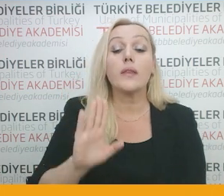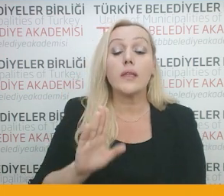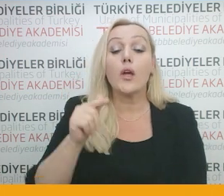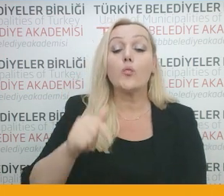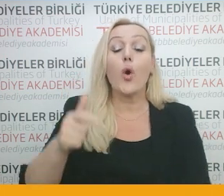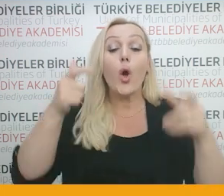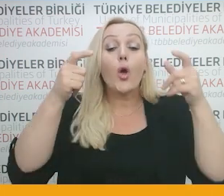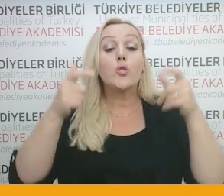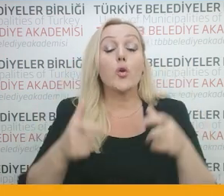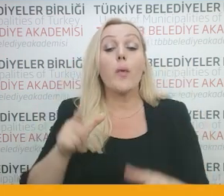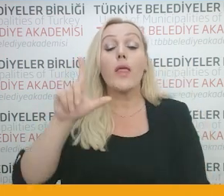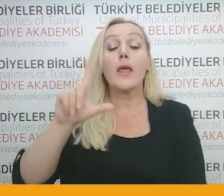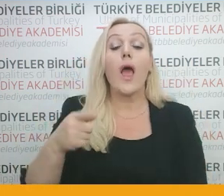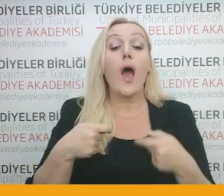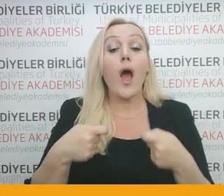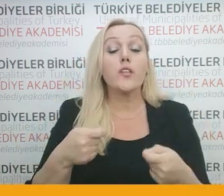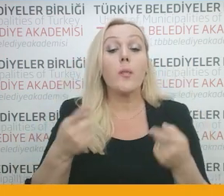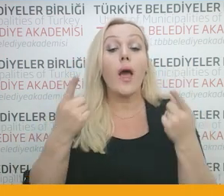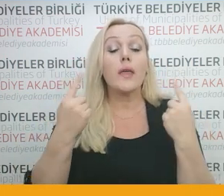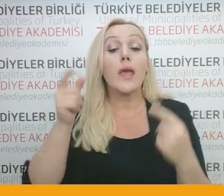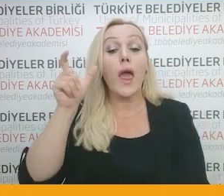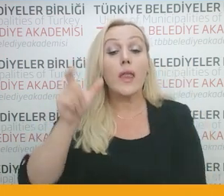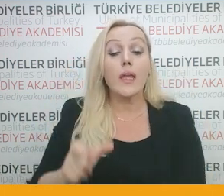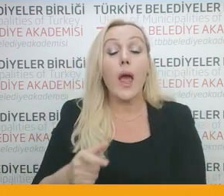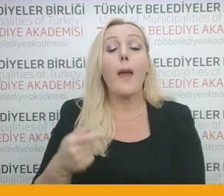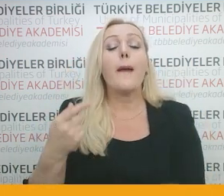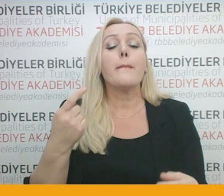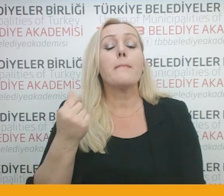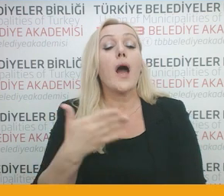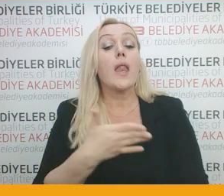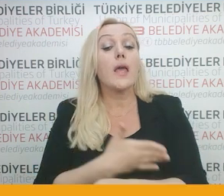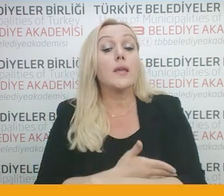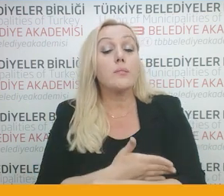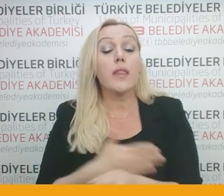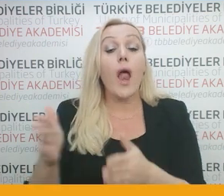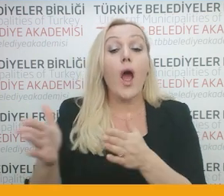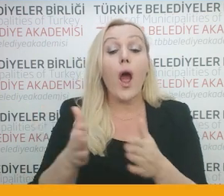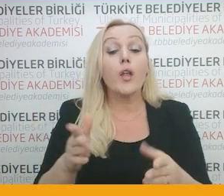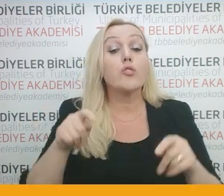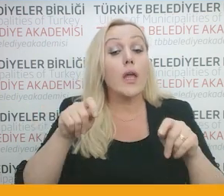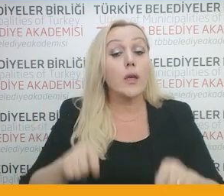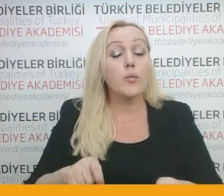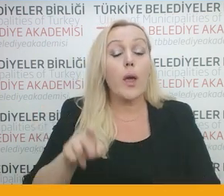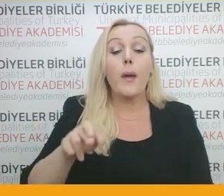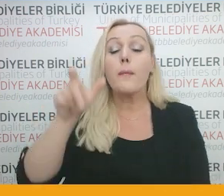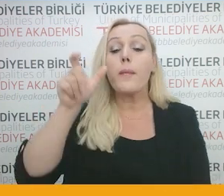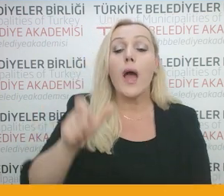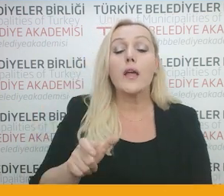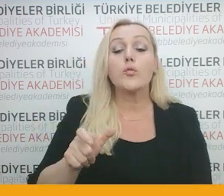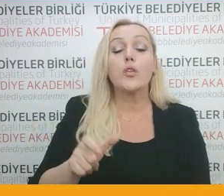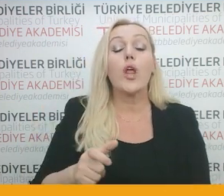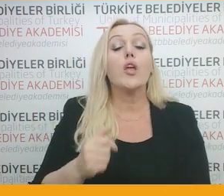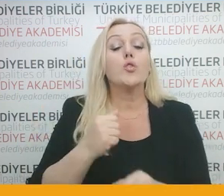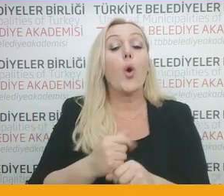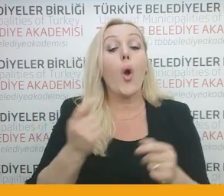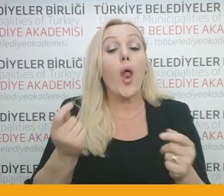bu sorumluluğun gereğini harcama yetkilileri mali hizmetler birimi iş denetçileri aracılığıyla yerine getiriyoruz. Harcama sürecinde yer alan personelin gerçekleştirme görevleriyle